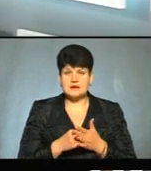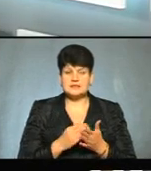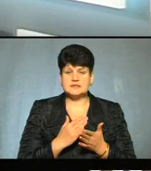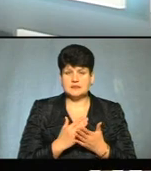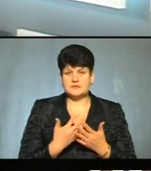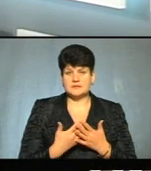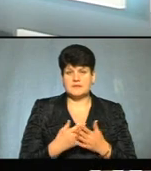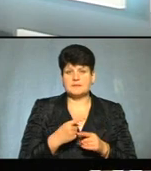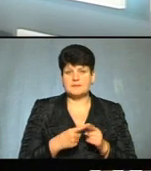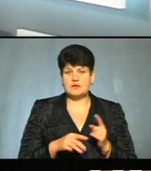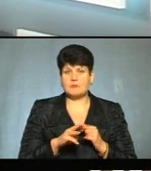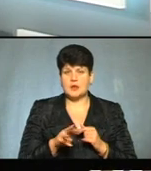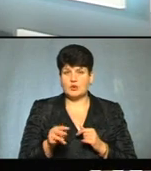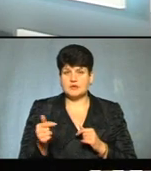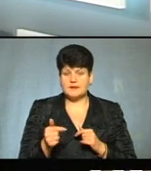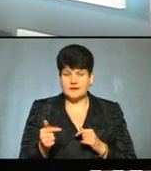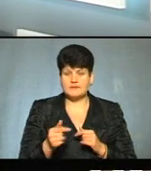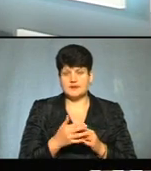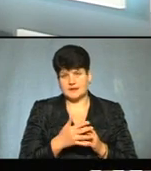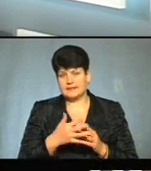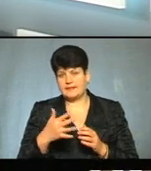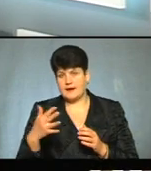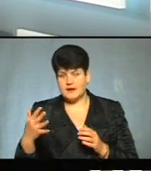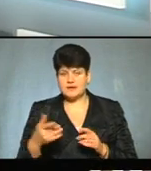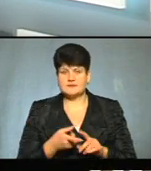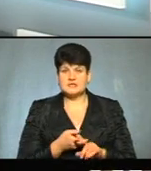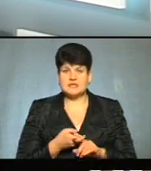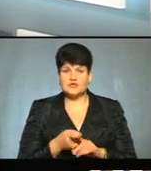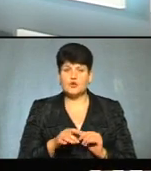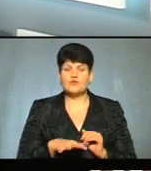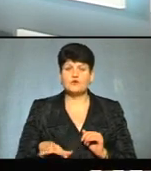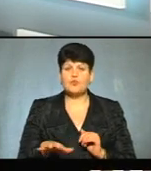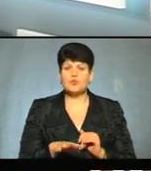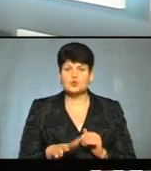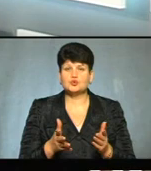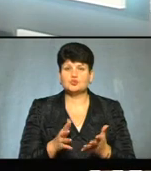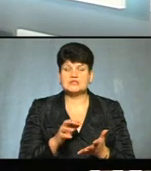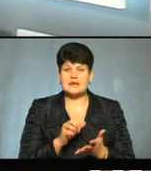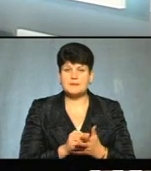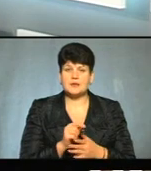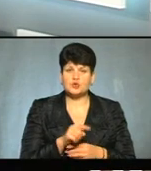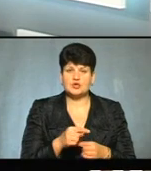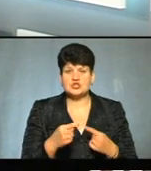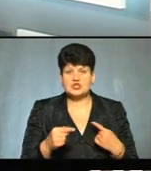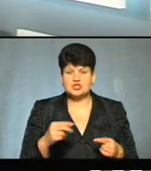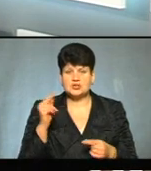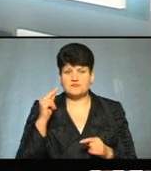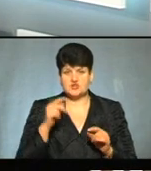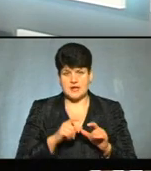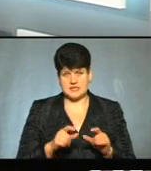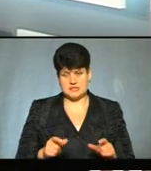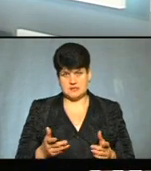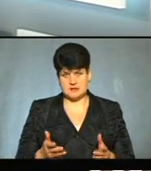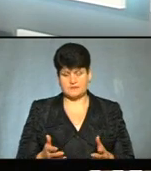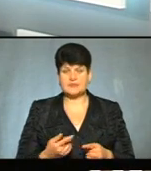вартість становить від 500 000 гривень і далі в залежності від площі, яку займає той чи інший